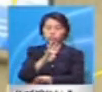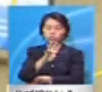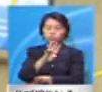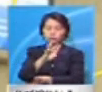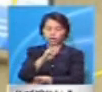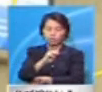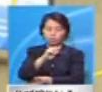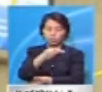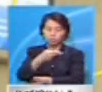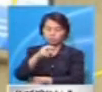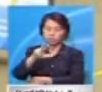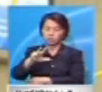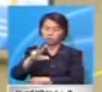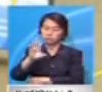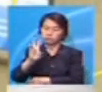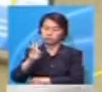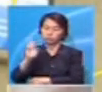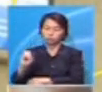adalah